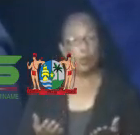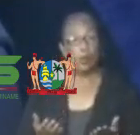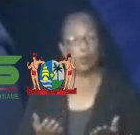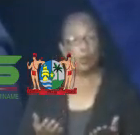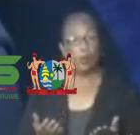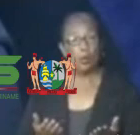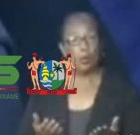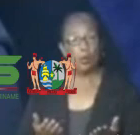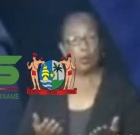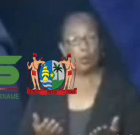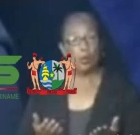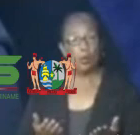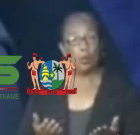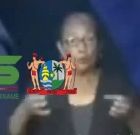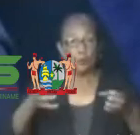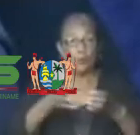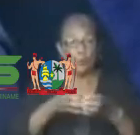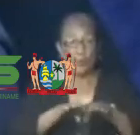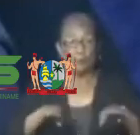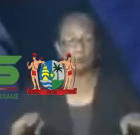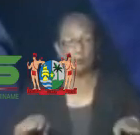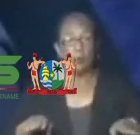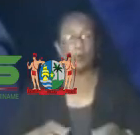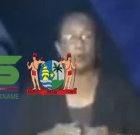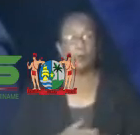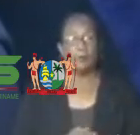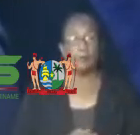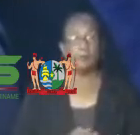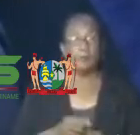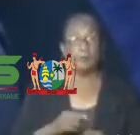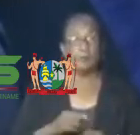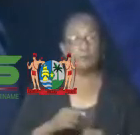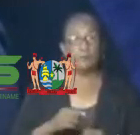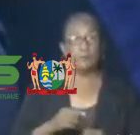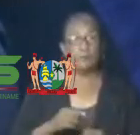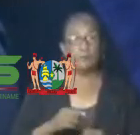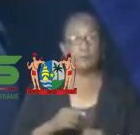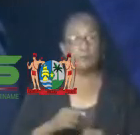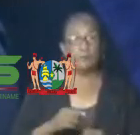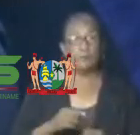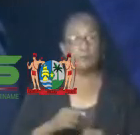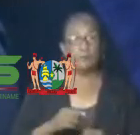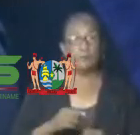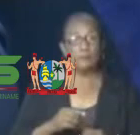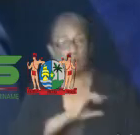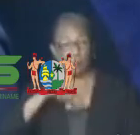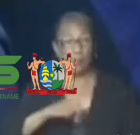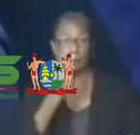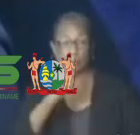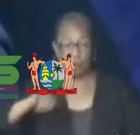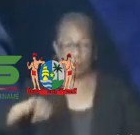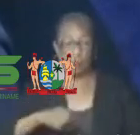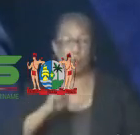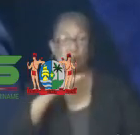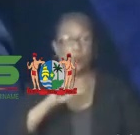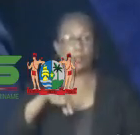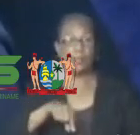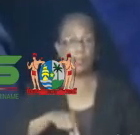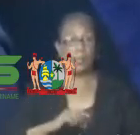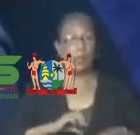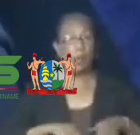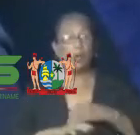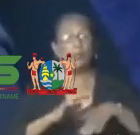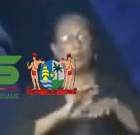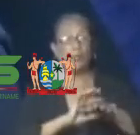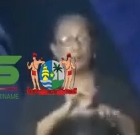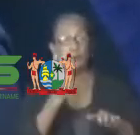Summit, de CARICOM staatshoofdenvergadering en het beheersen van wateroverlast. Vice-president Ronnie Brunswijk